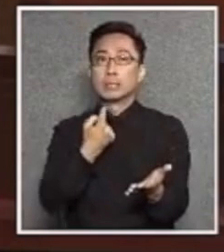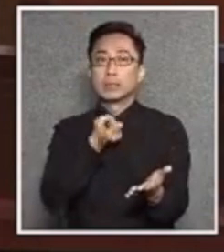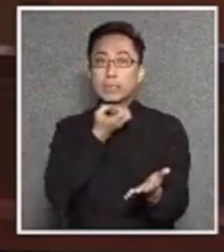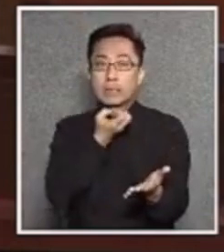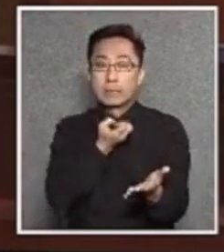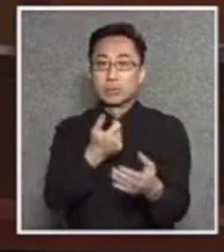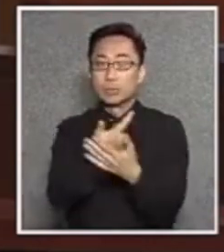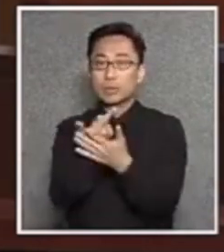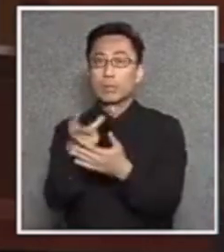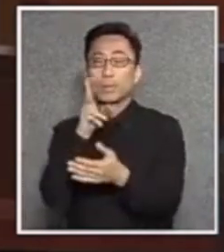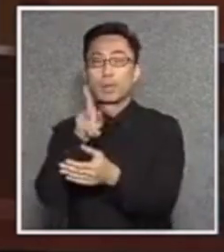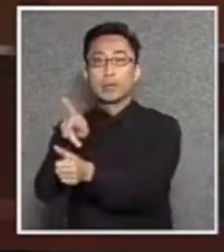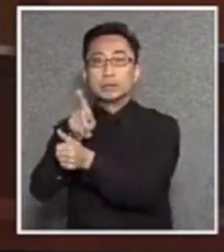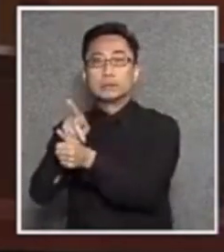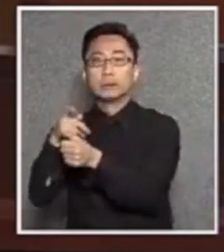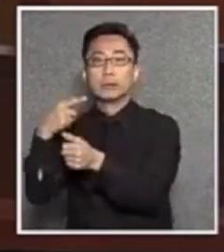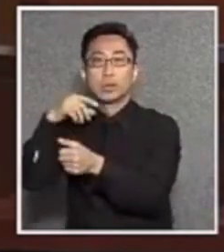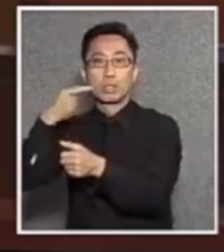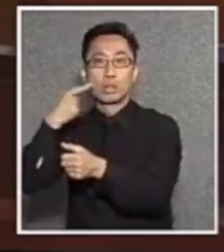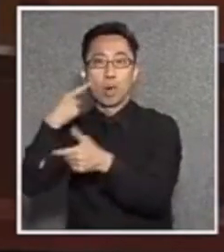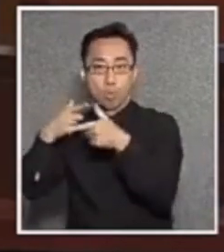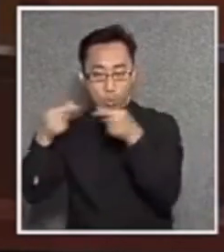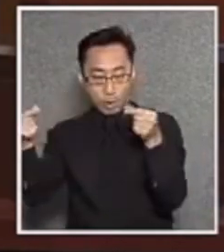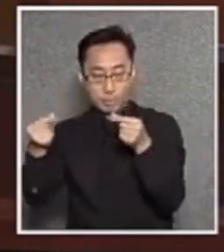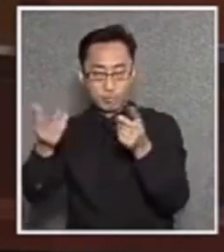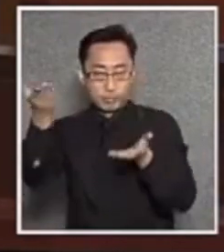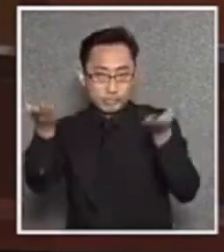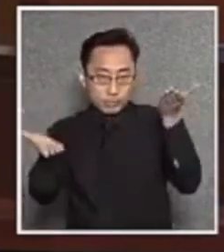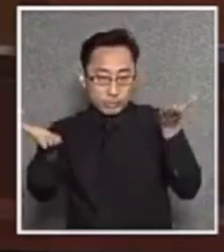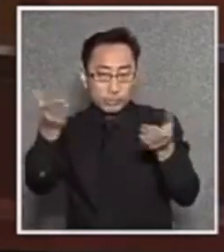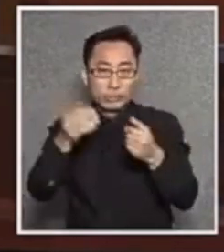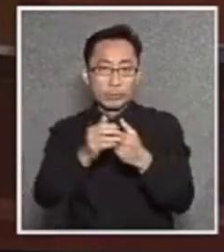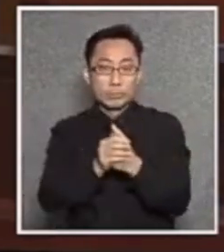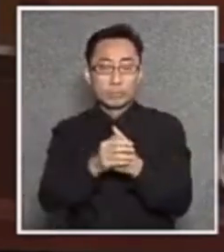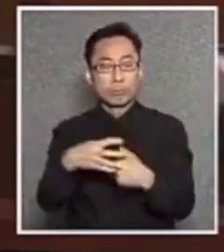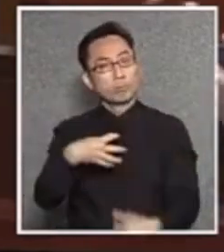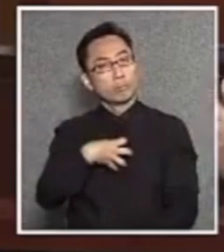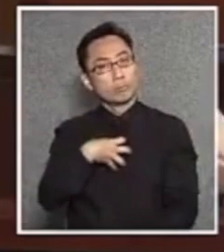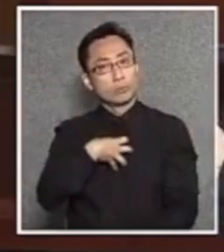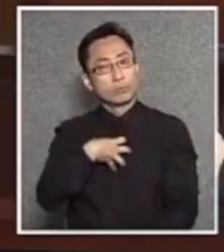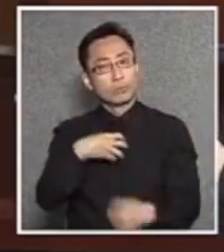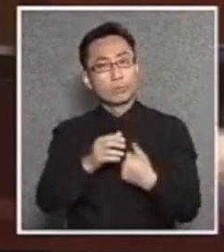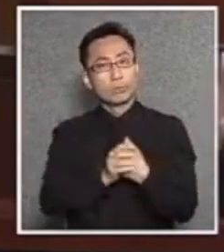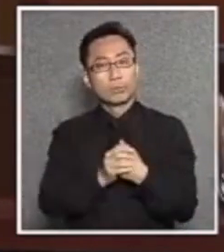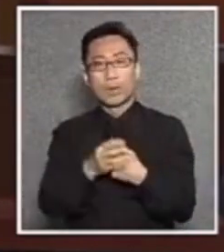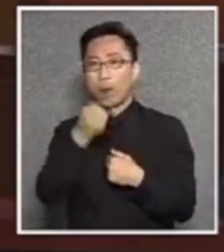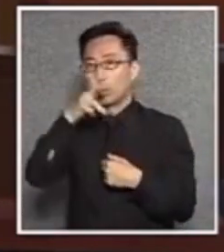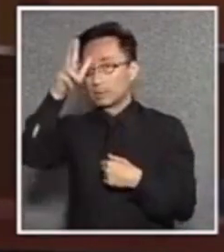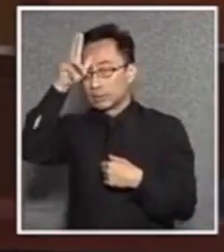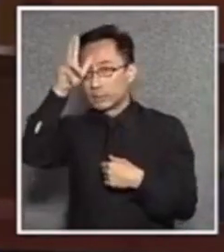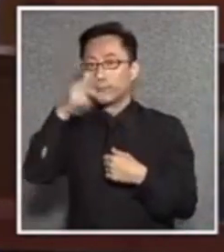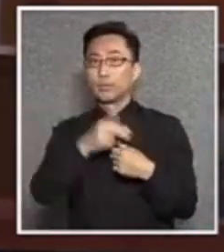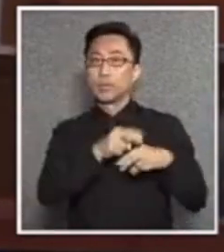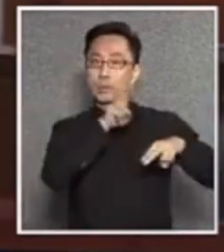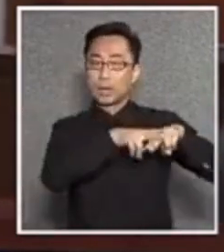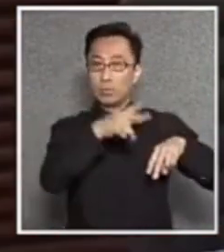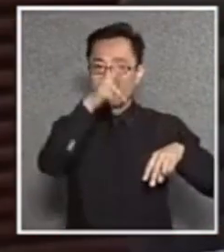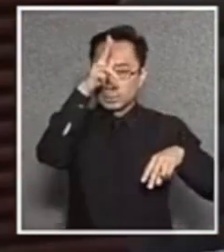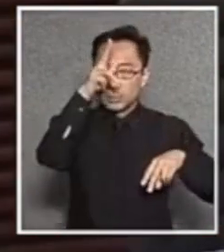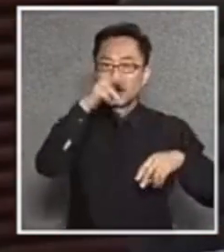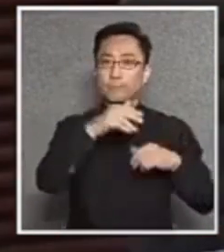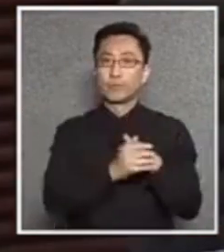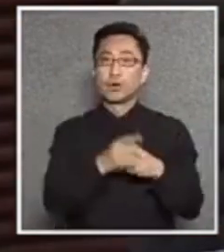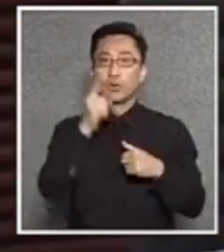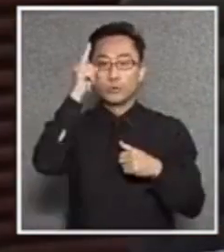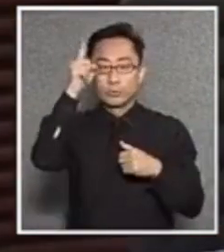台灣嚟做一個比較，但係我就覺得特區政府又好，中央政府又好，都係想 put